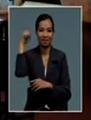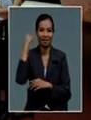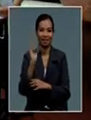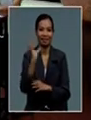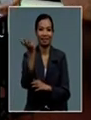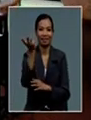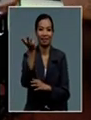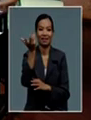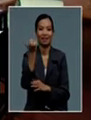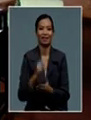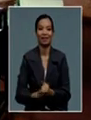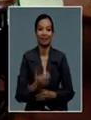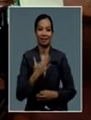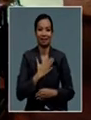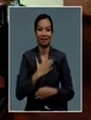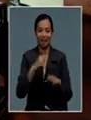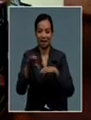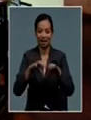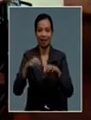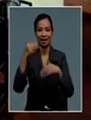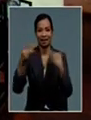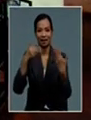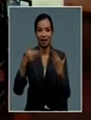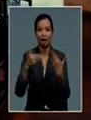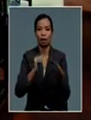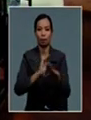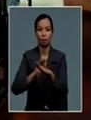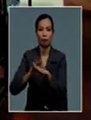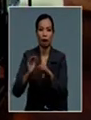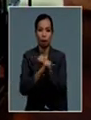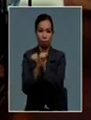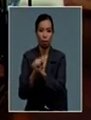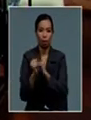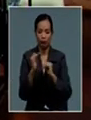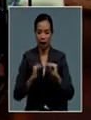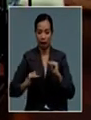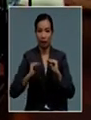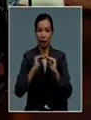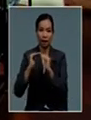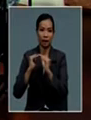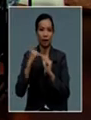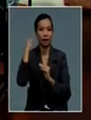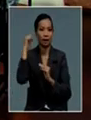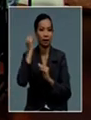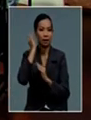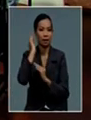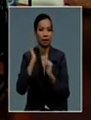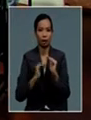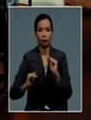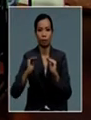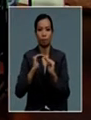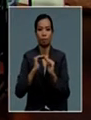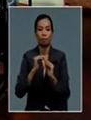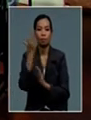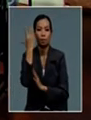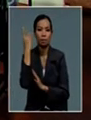สากล สิทธิของ มีการจัดกิจกรรมมีการรณรงค์กันเพื่อความเท่าเทียมกันทางเพศเนี่ย ค ึกคักทีเดียวเมื่อวานนี้นะ